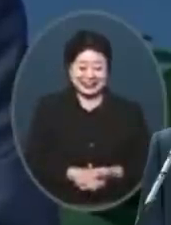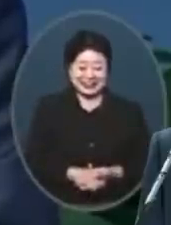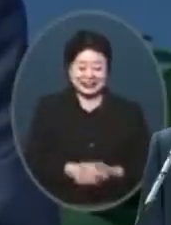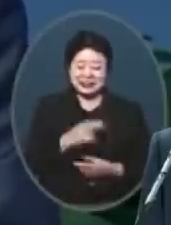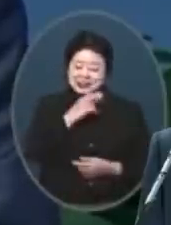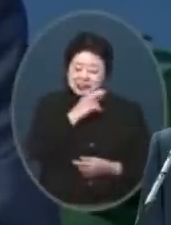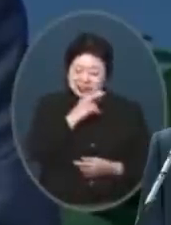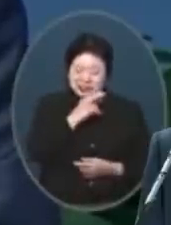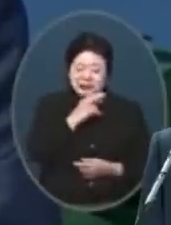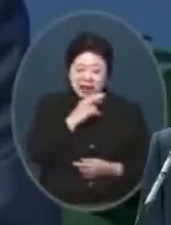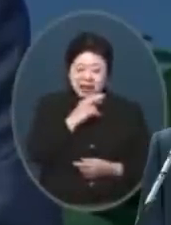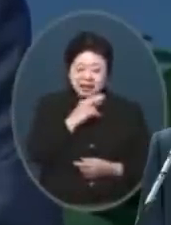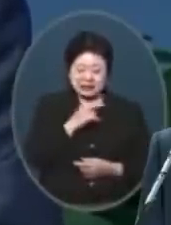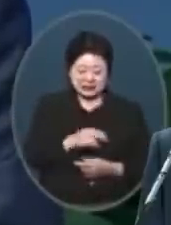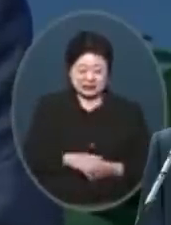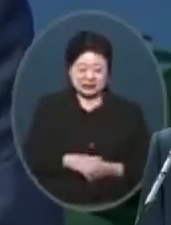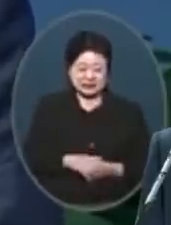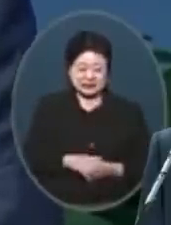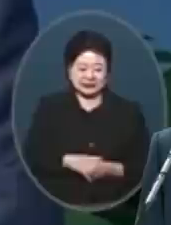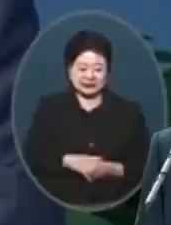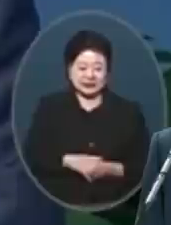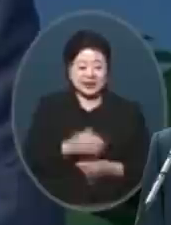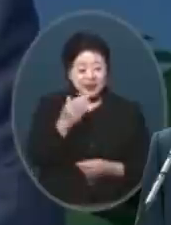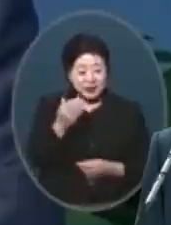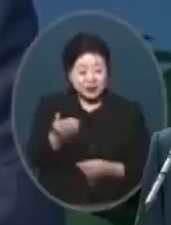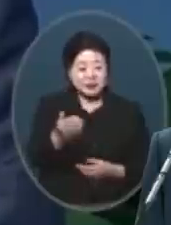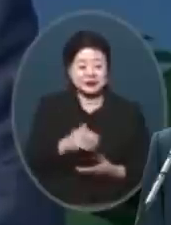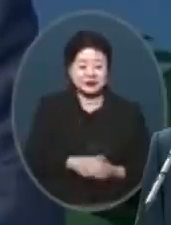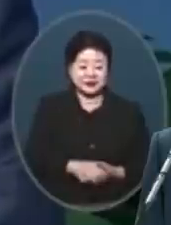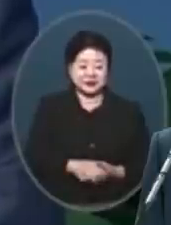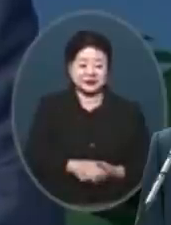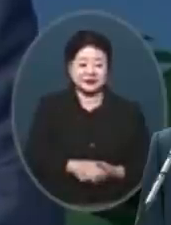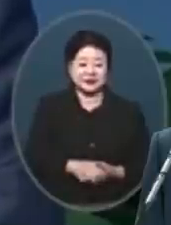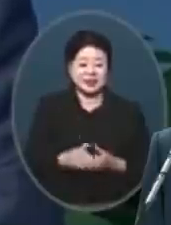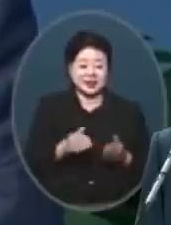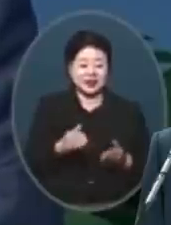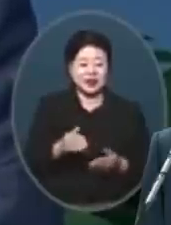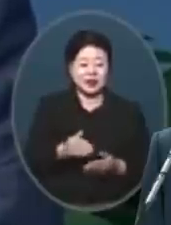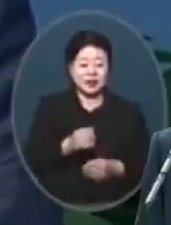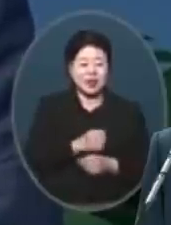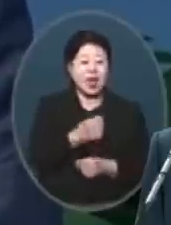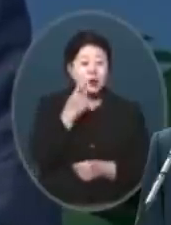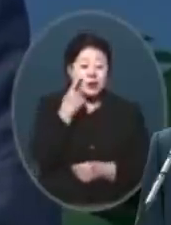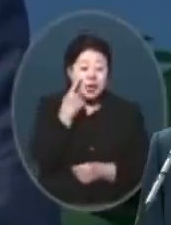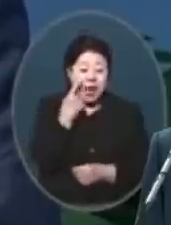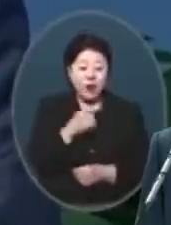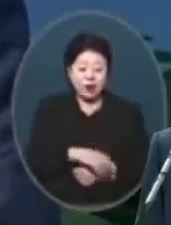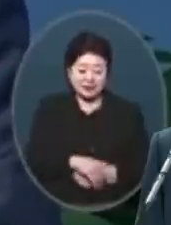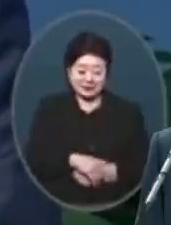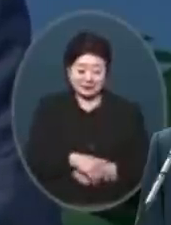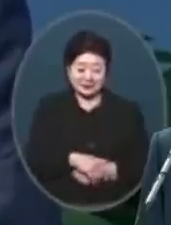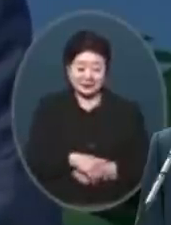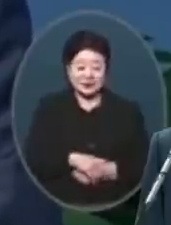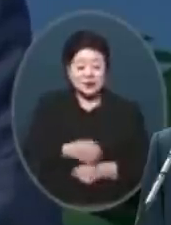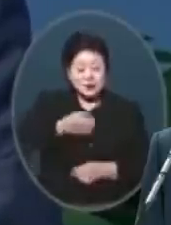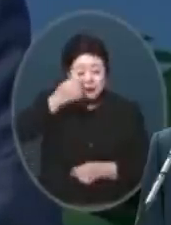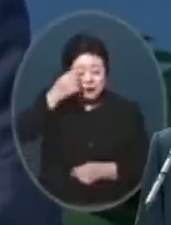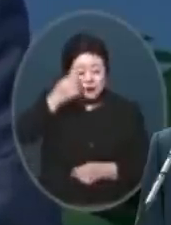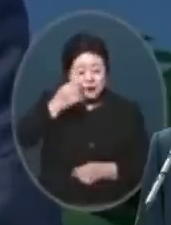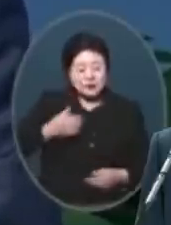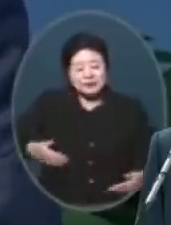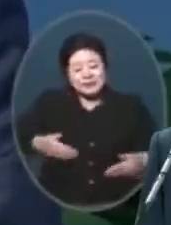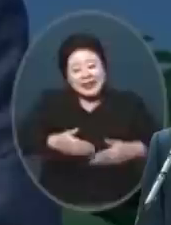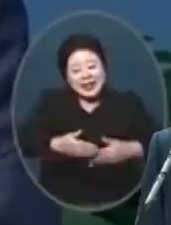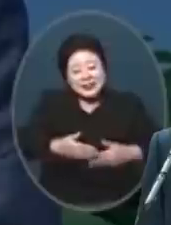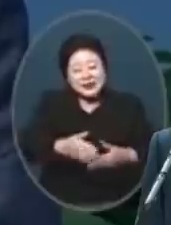의심할 지경인 것입니다. 여러분도 그런 경험을 꼭 해보십시오. 꿈을 안고